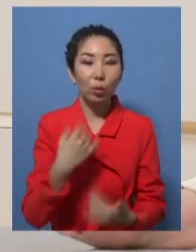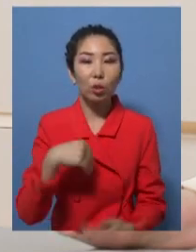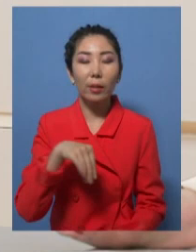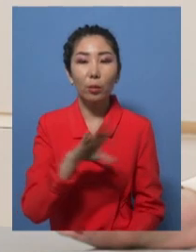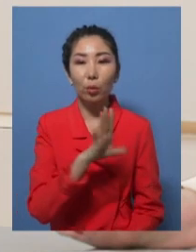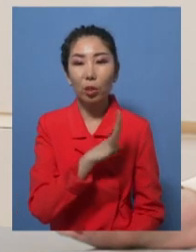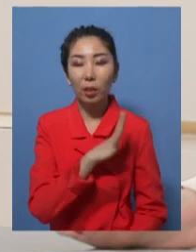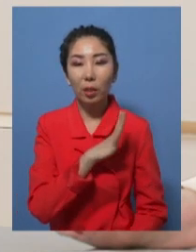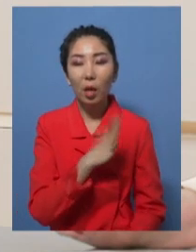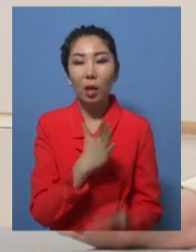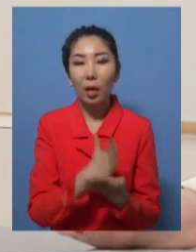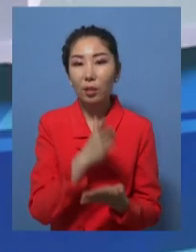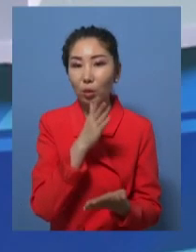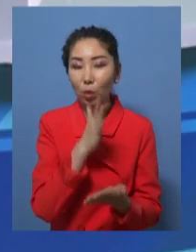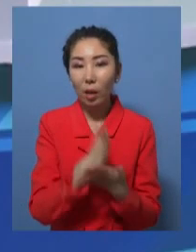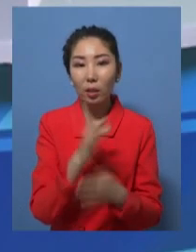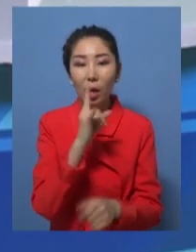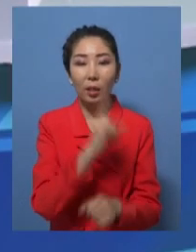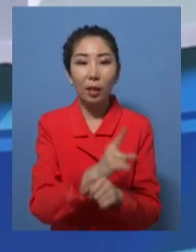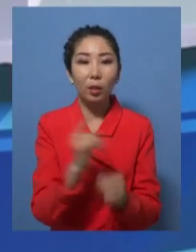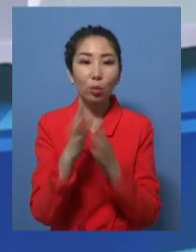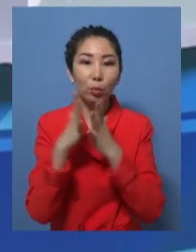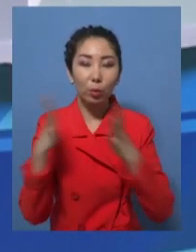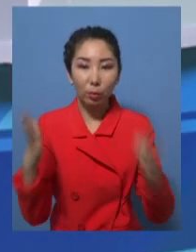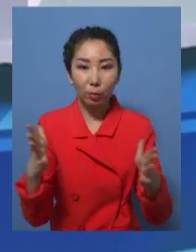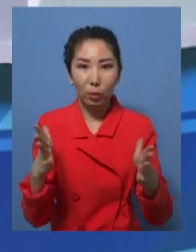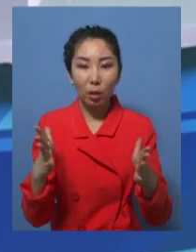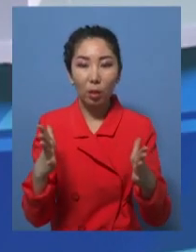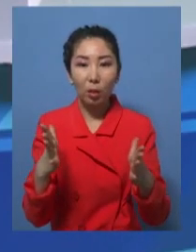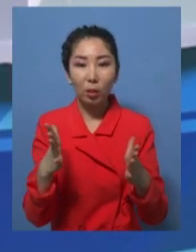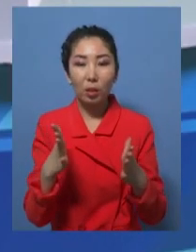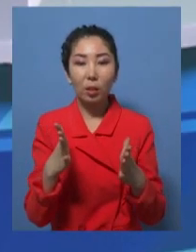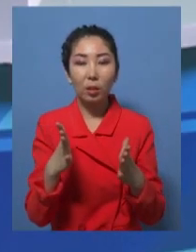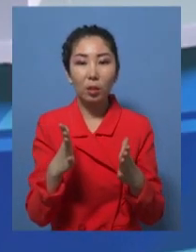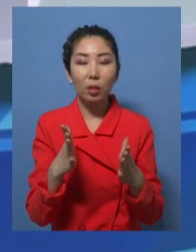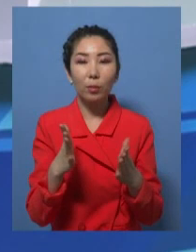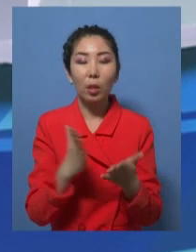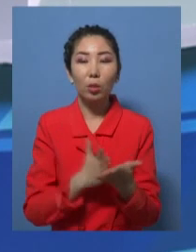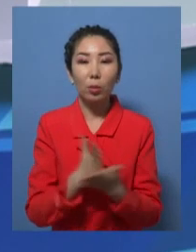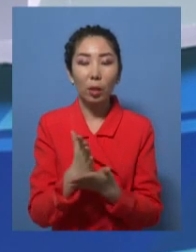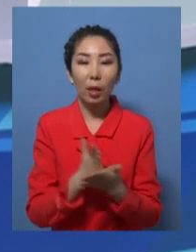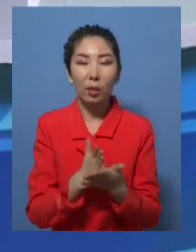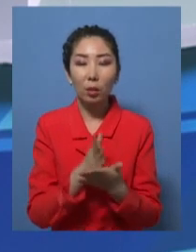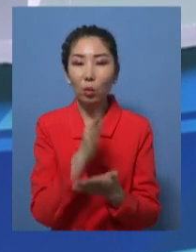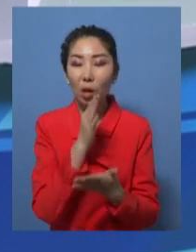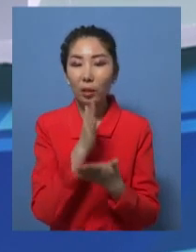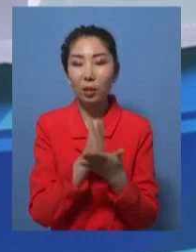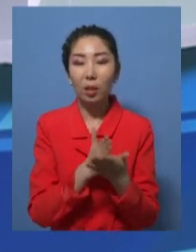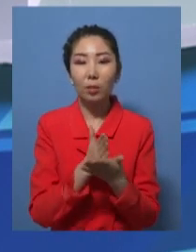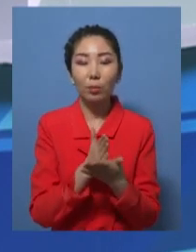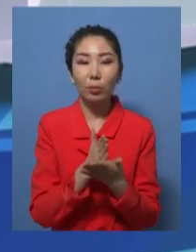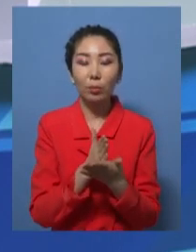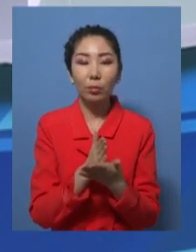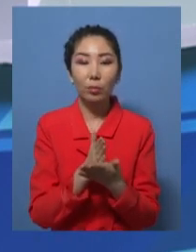жағдайлар. Алданғандар көп пе жалпы ауданда? Алданғандар көп. Жасанды интеллекті қолданып та қазіргі кезде алаяқтың түрі